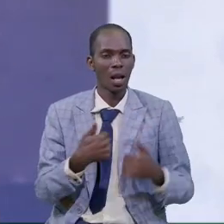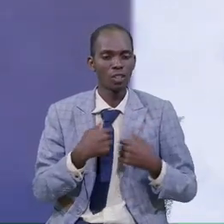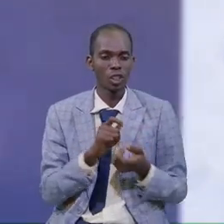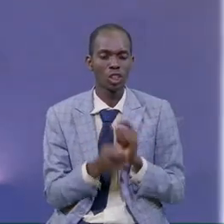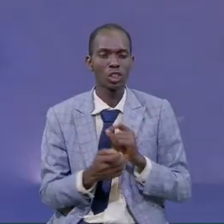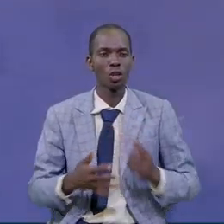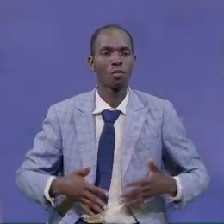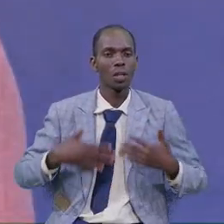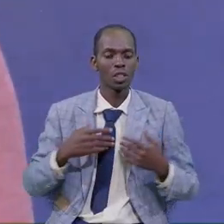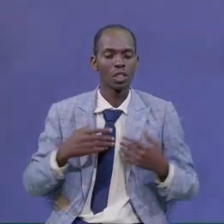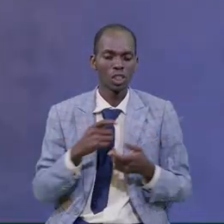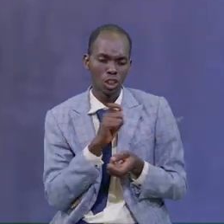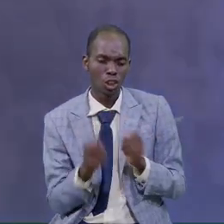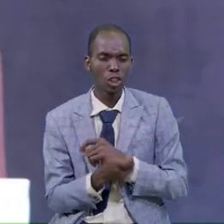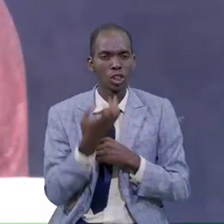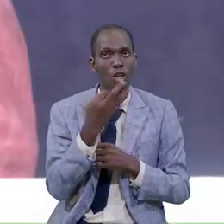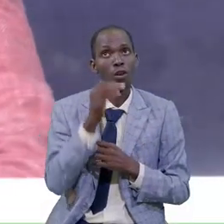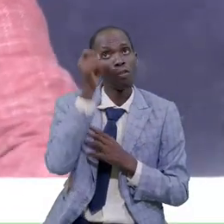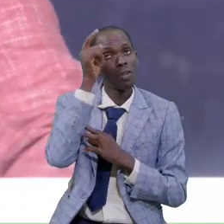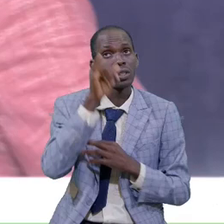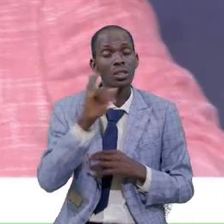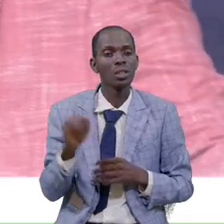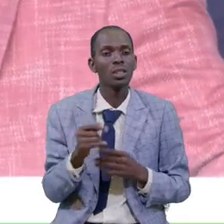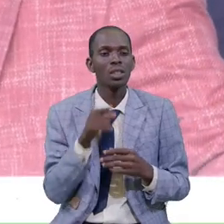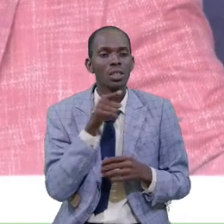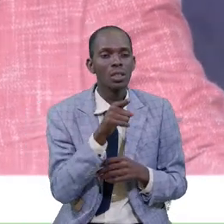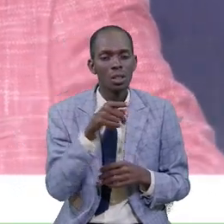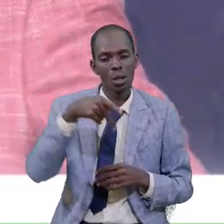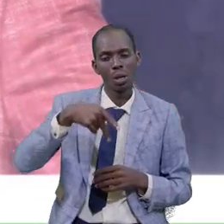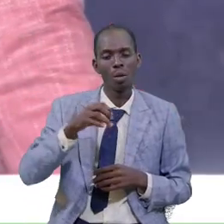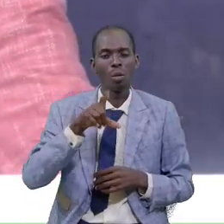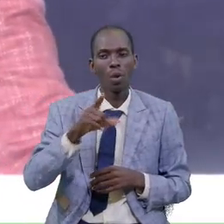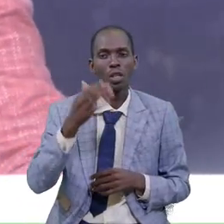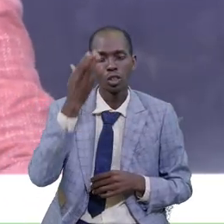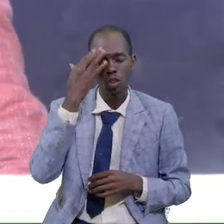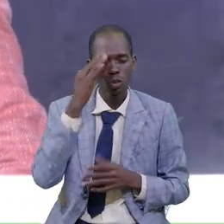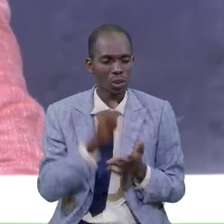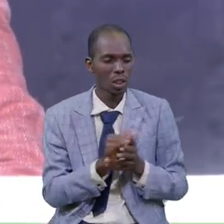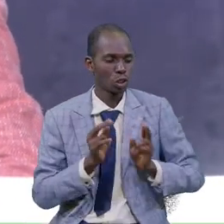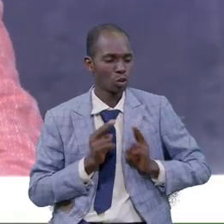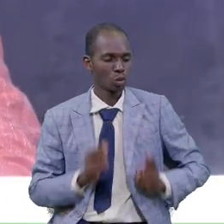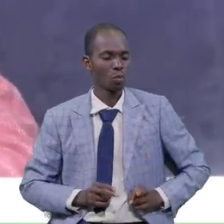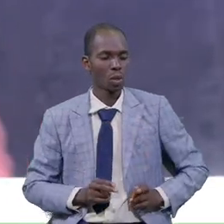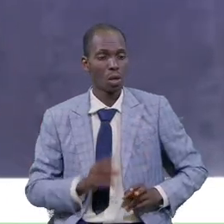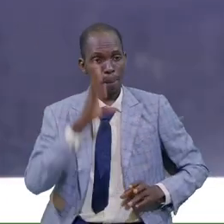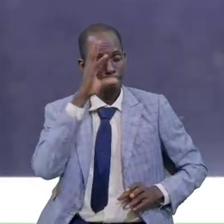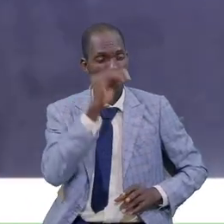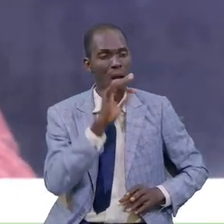de perspective. Maintenant, il savait que les hommes sont des hommes. Les femmes sont les